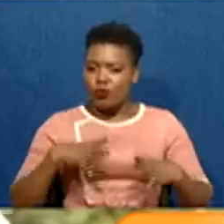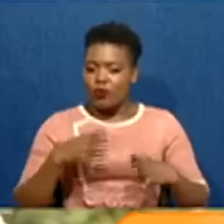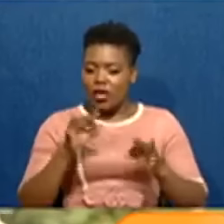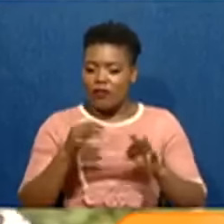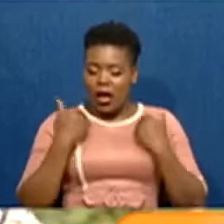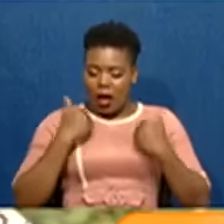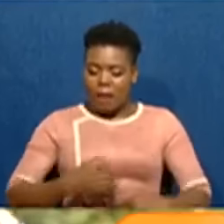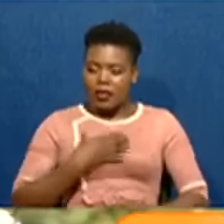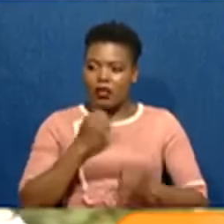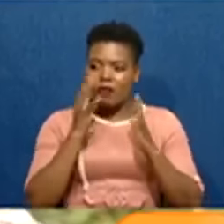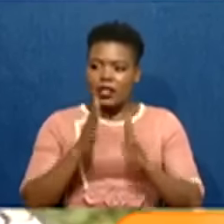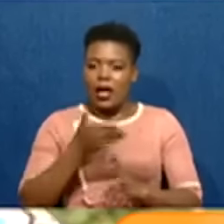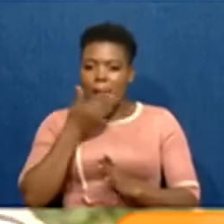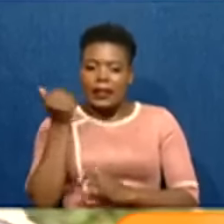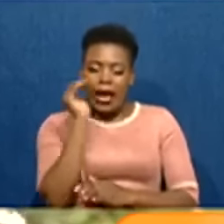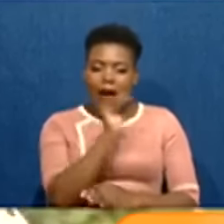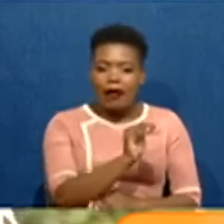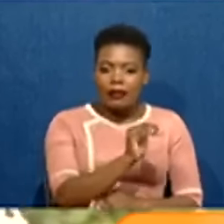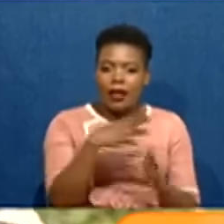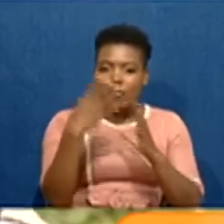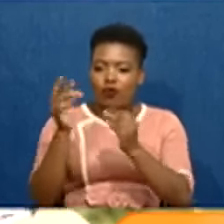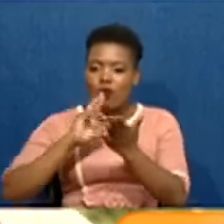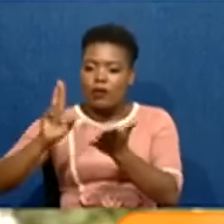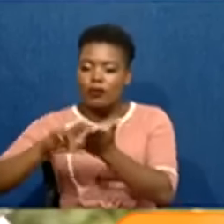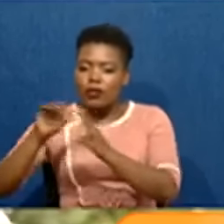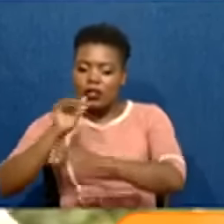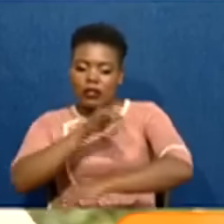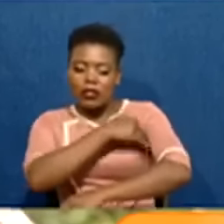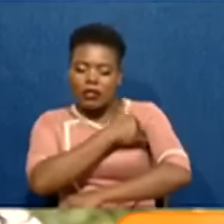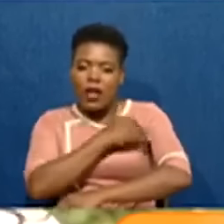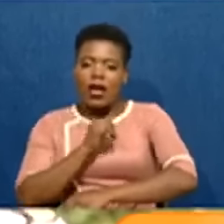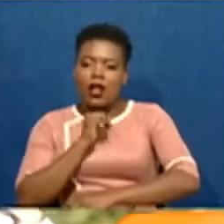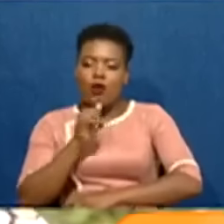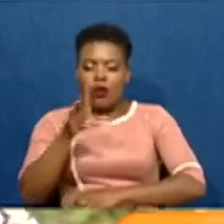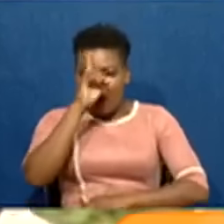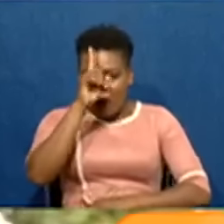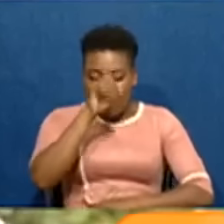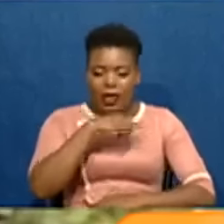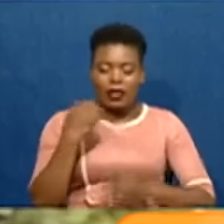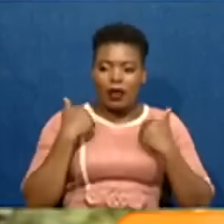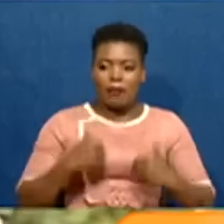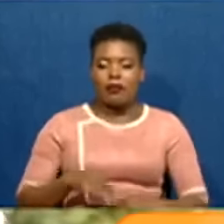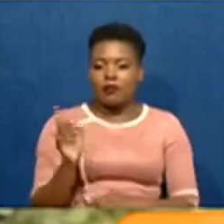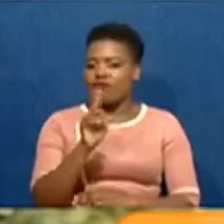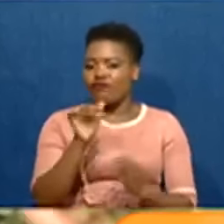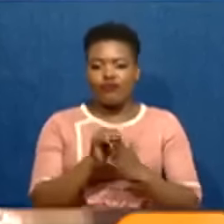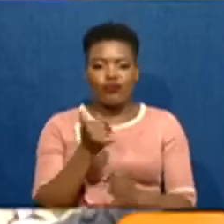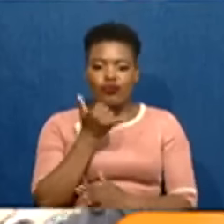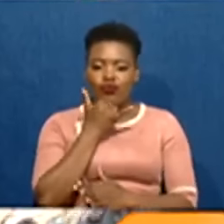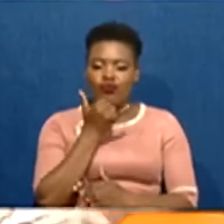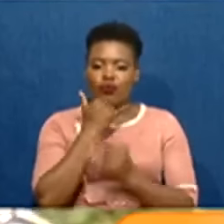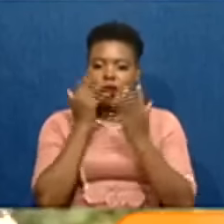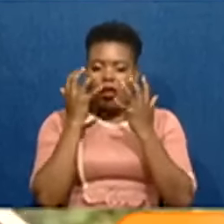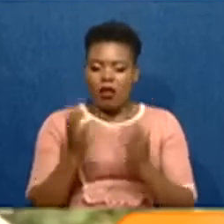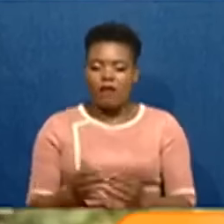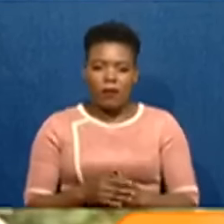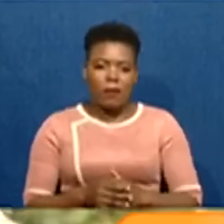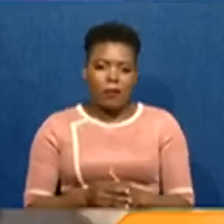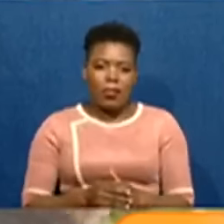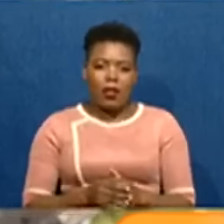mgeni, muulize ama upeleke ripoti kwa chifu ama kwa mzee wa kijiji ndio upate